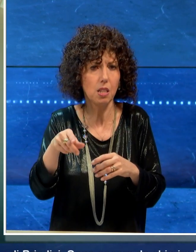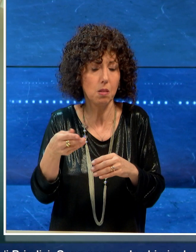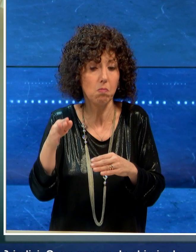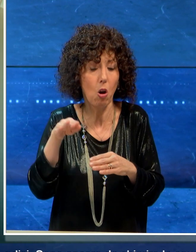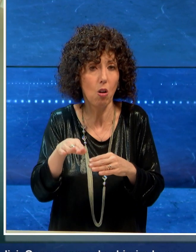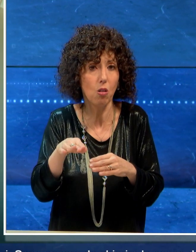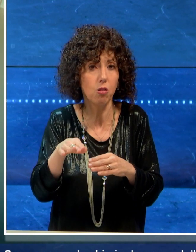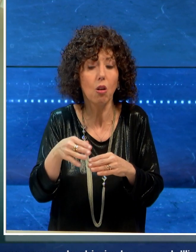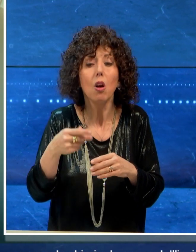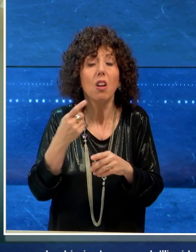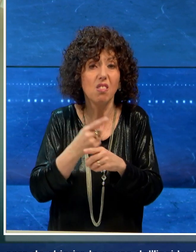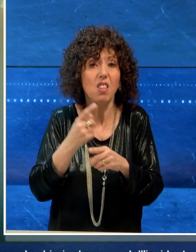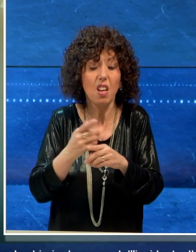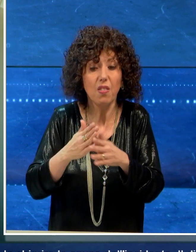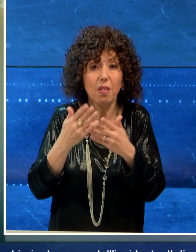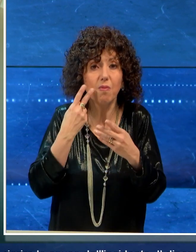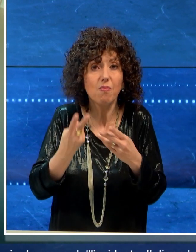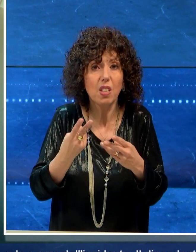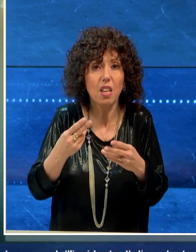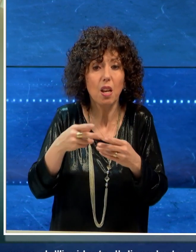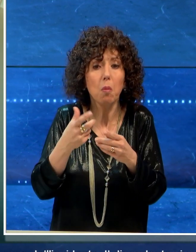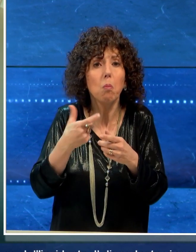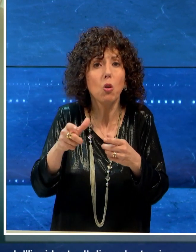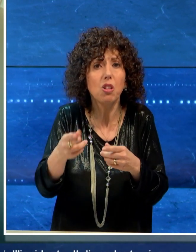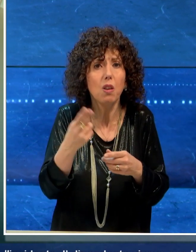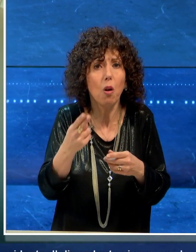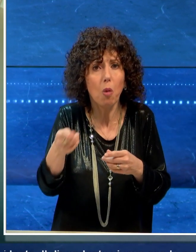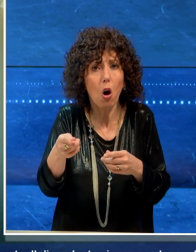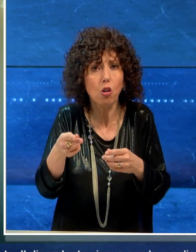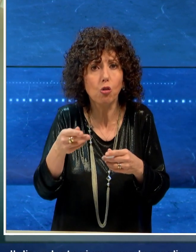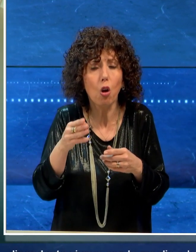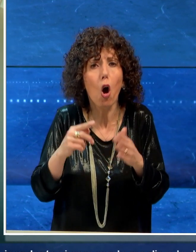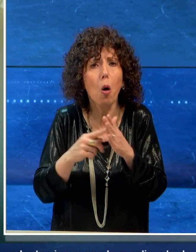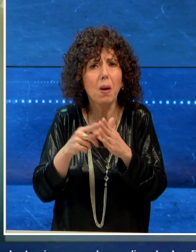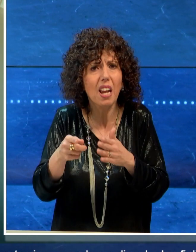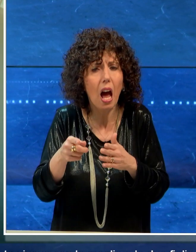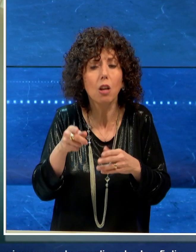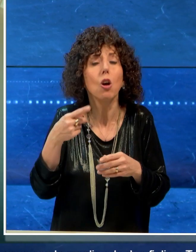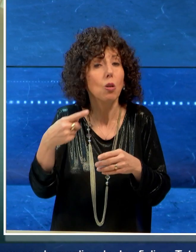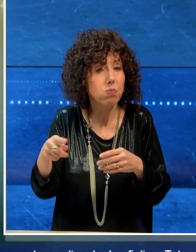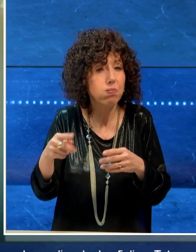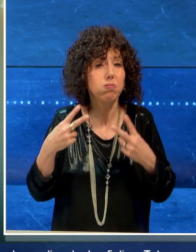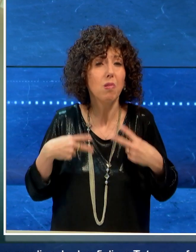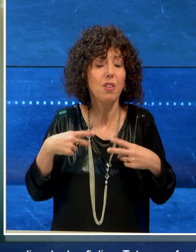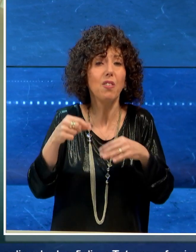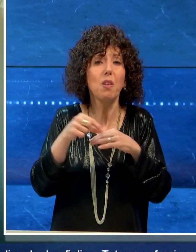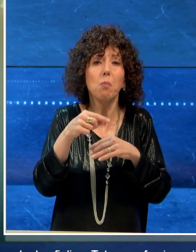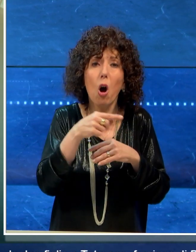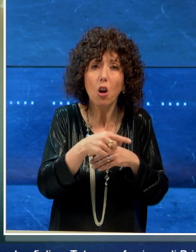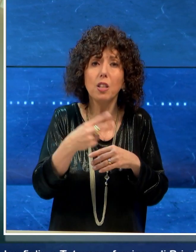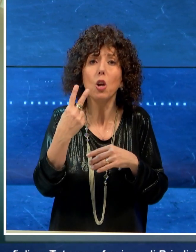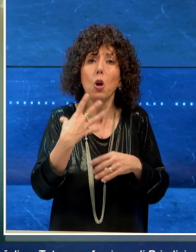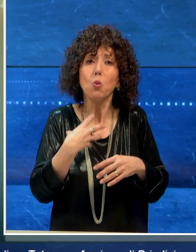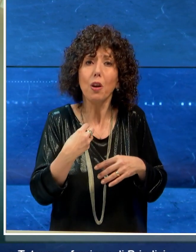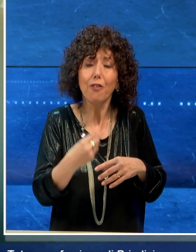sono ancora da chiarire le cause dell'incidente il dipendente viveva con la moglie le due figlie